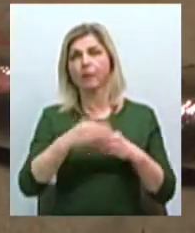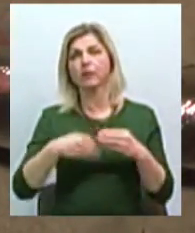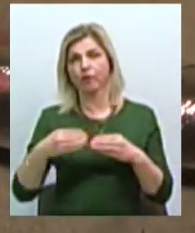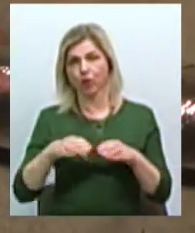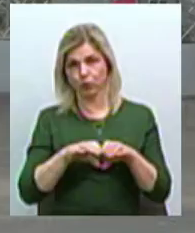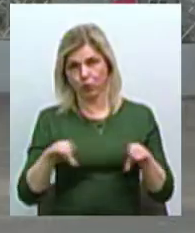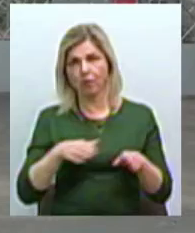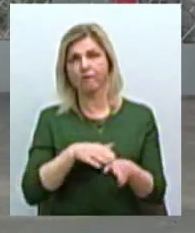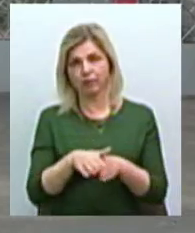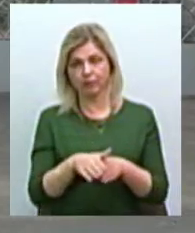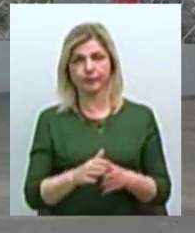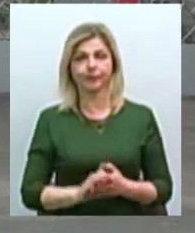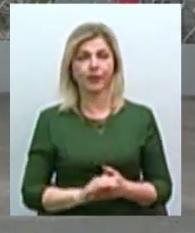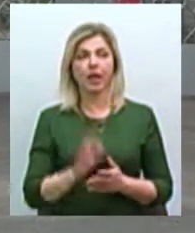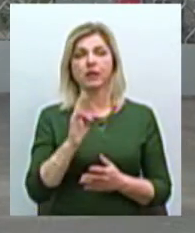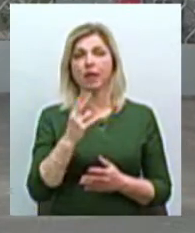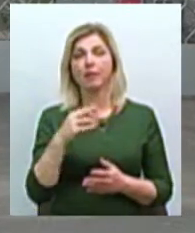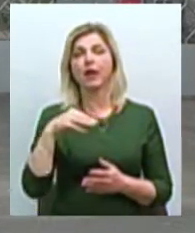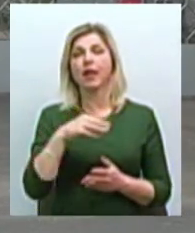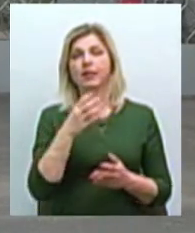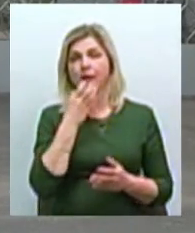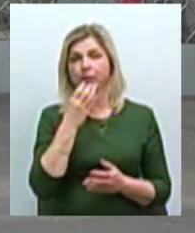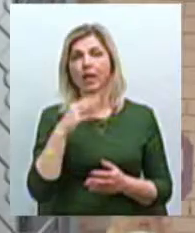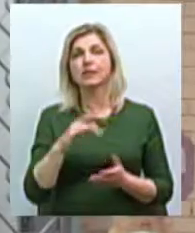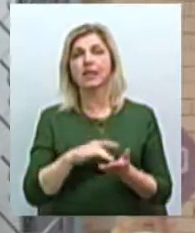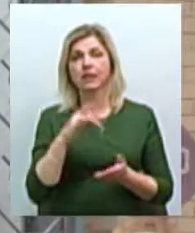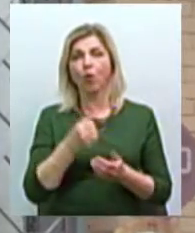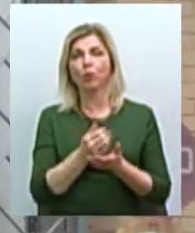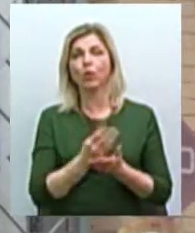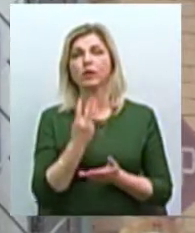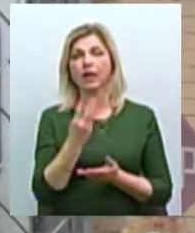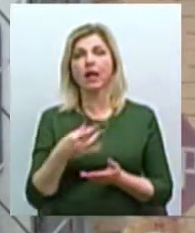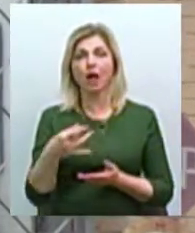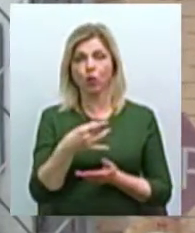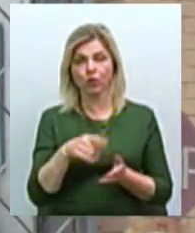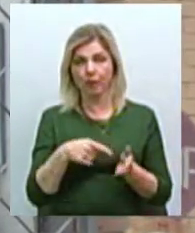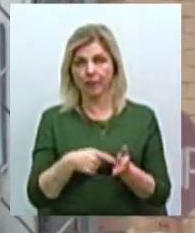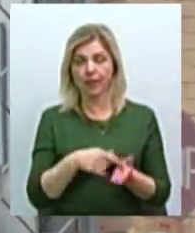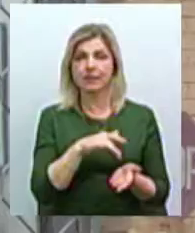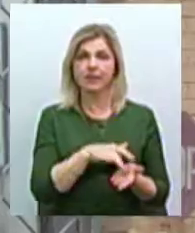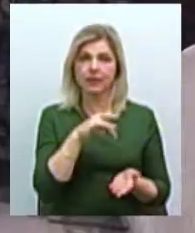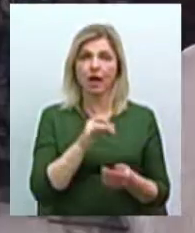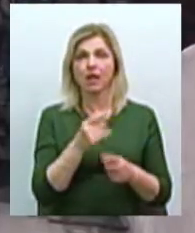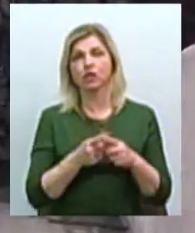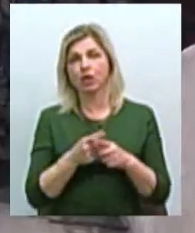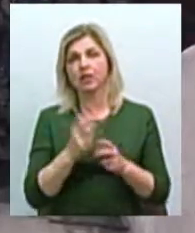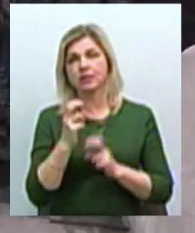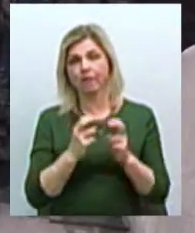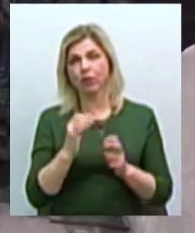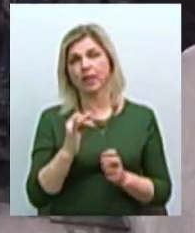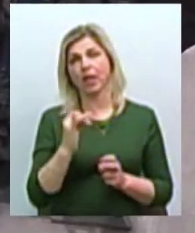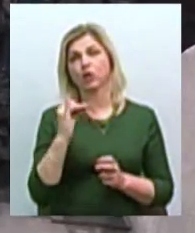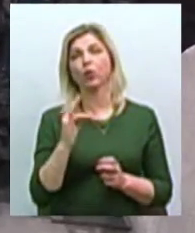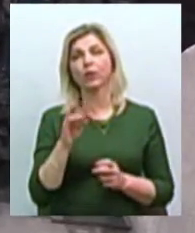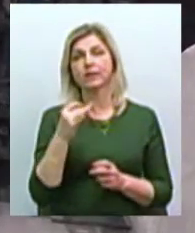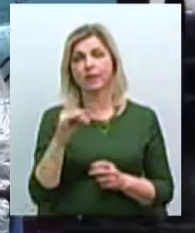утеплення зроблено. Миколаївська теплоелектроцентраль обслуговує три райони міста – Центральний і частково Заводський та Інгульський. Усього 39